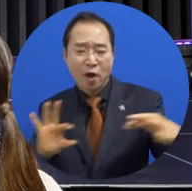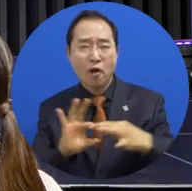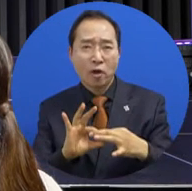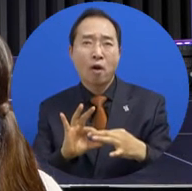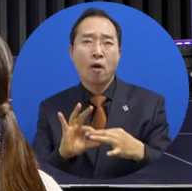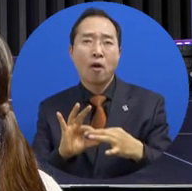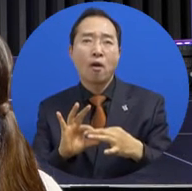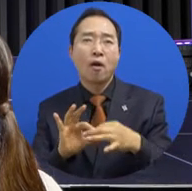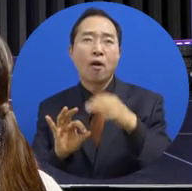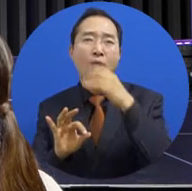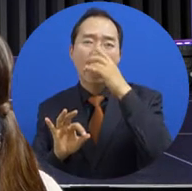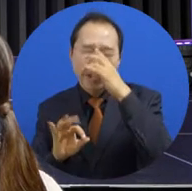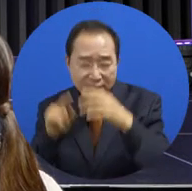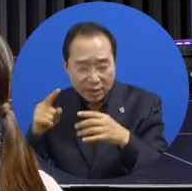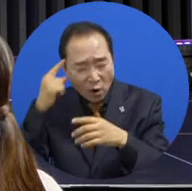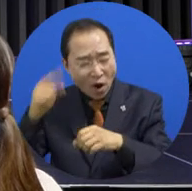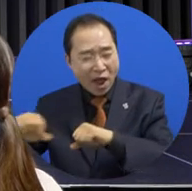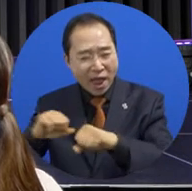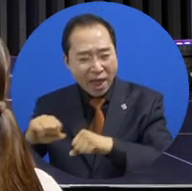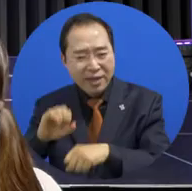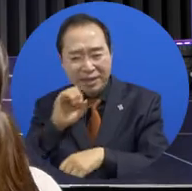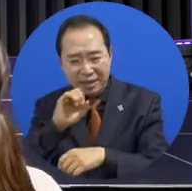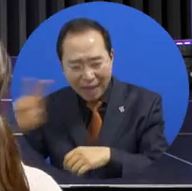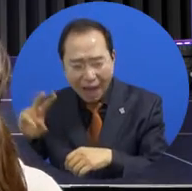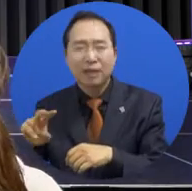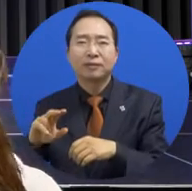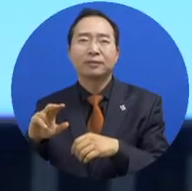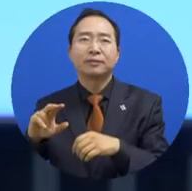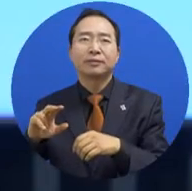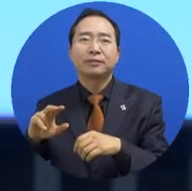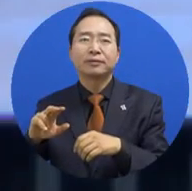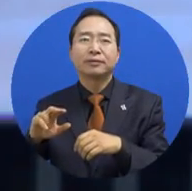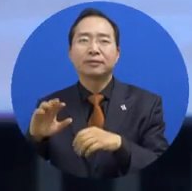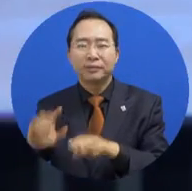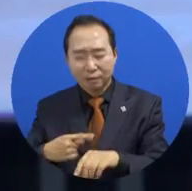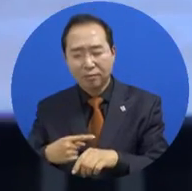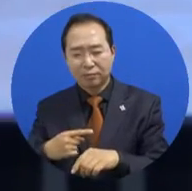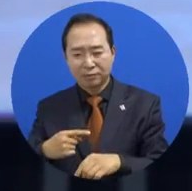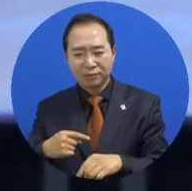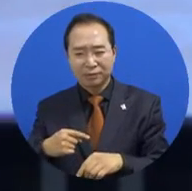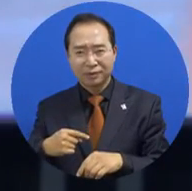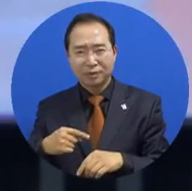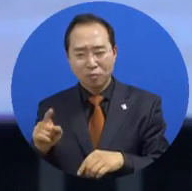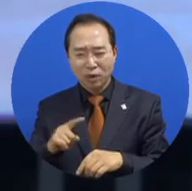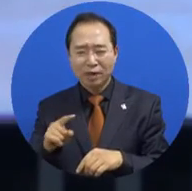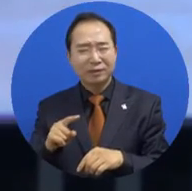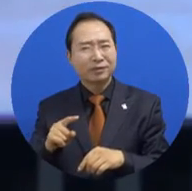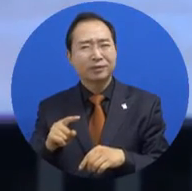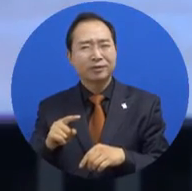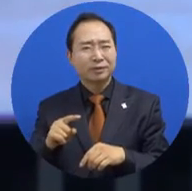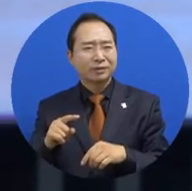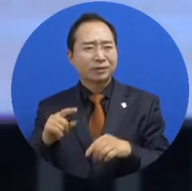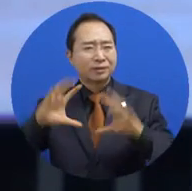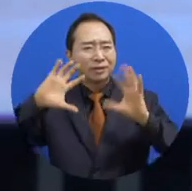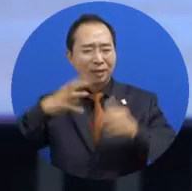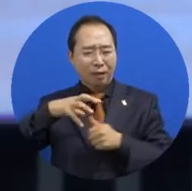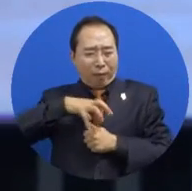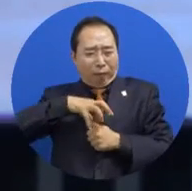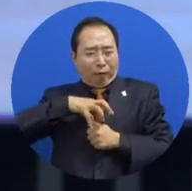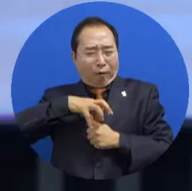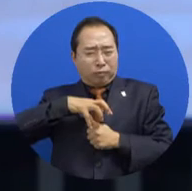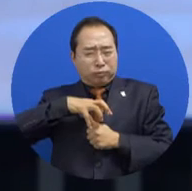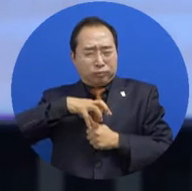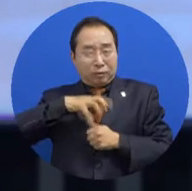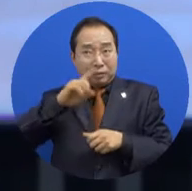세상을 연결하는 이런 방향으로 써야만 이 시대적인 어떤 소외, 억압 이런